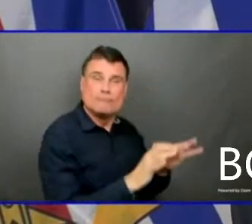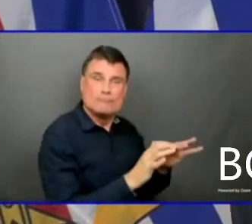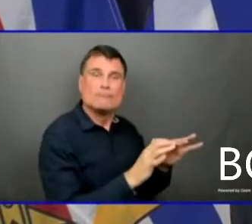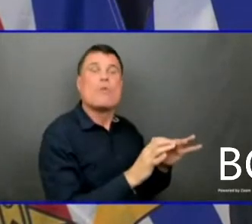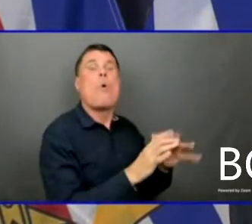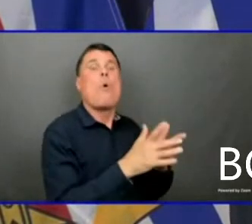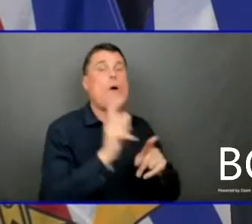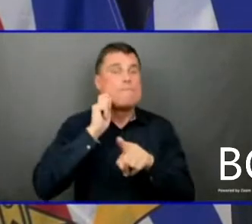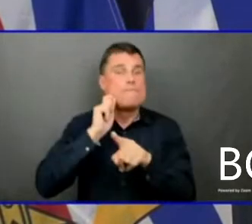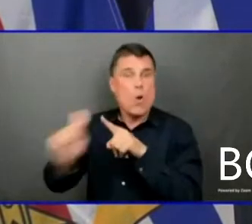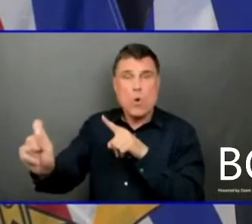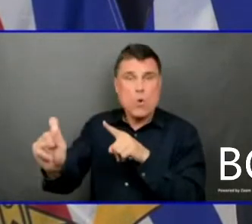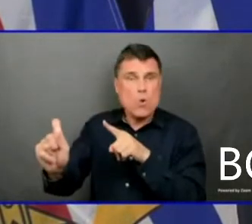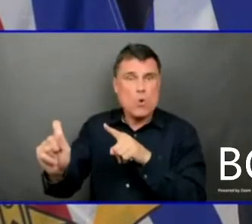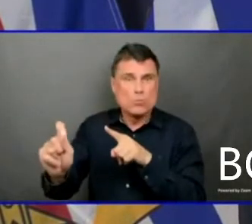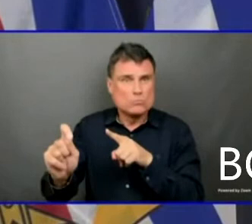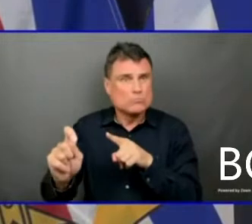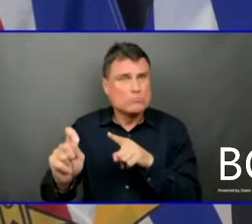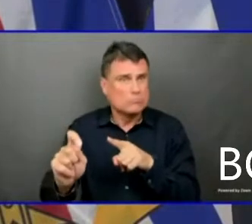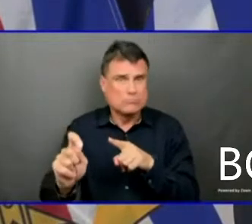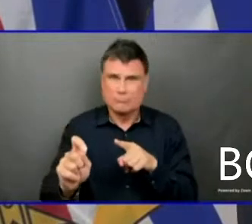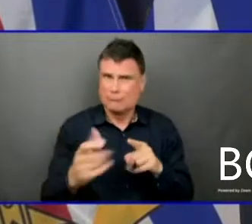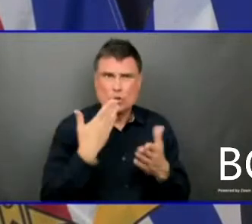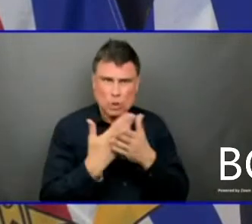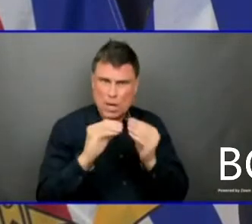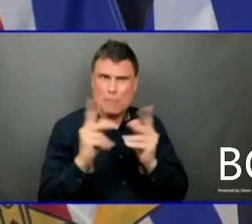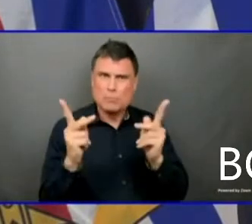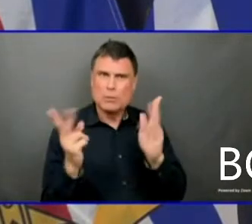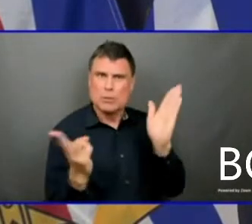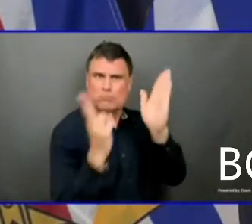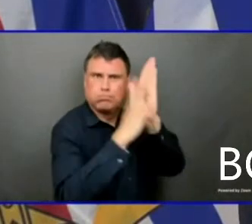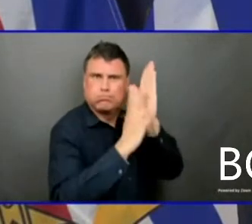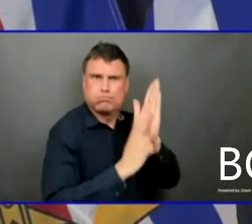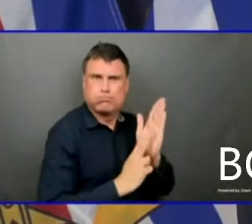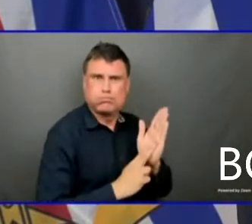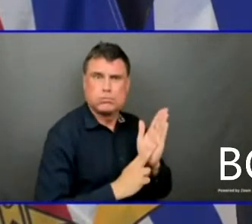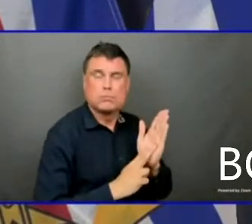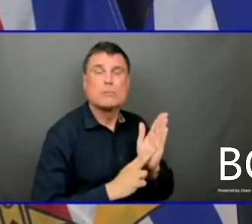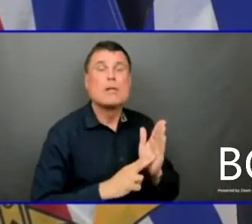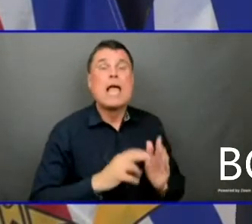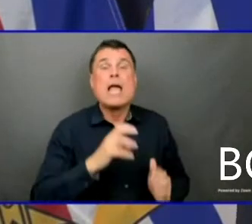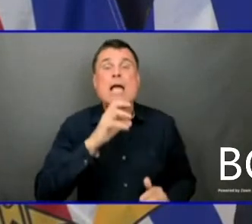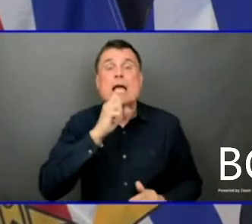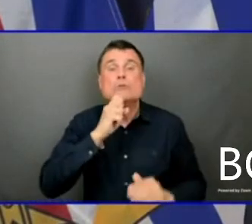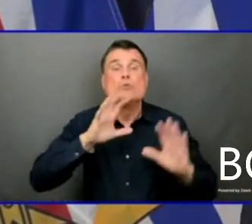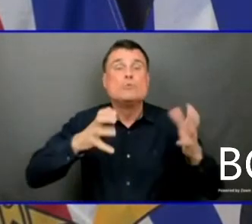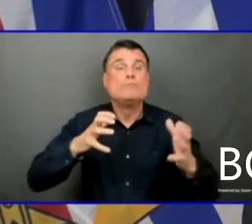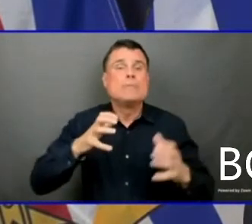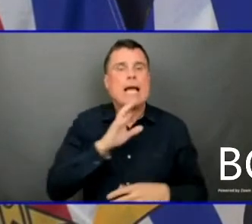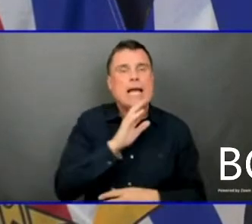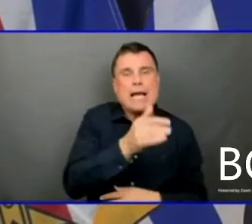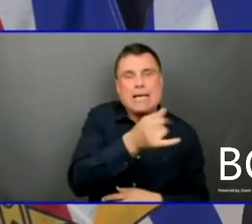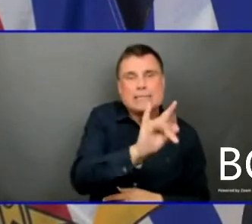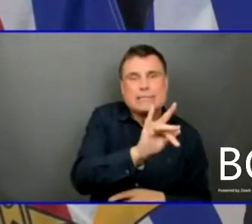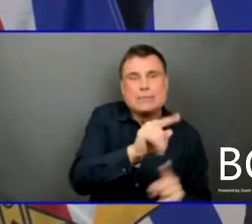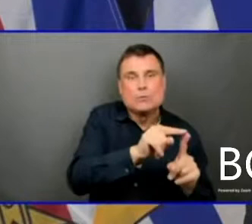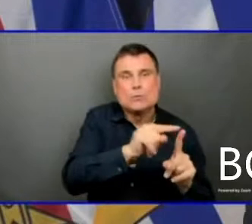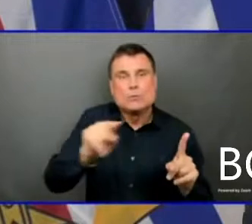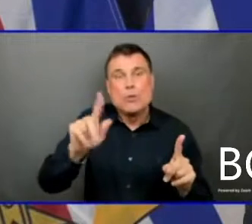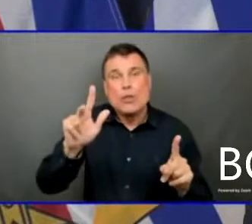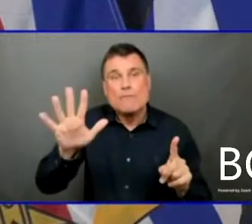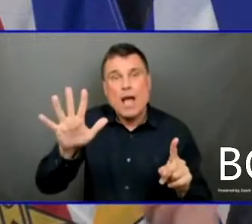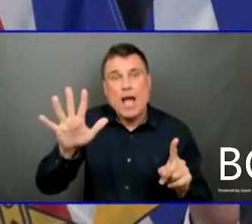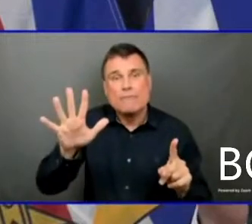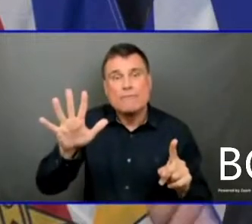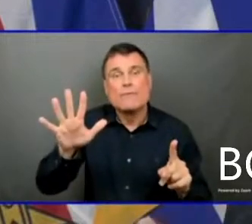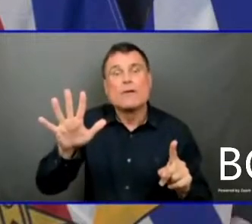是上星期4给大家做转播的时候说到是210万人注册，现在已经250万的人